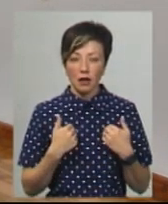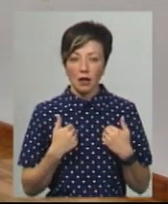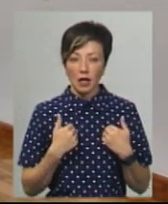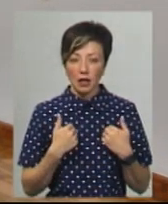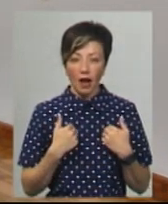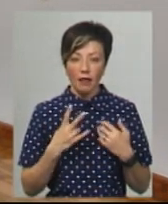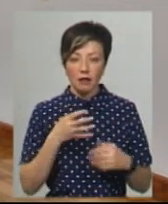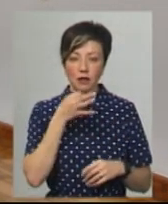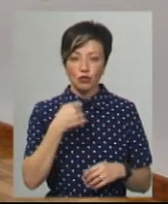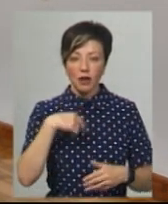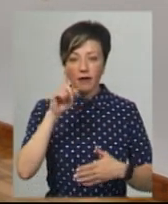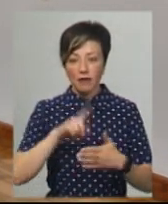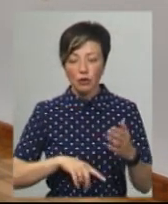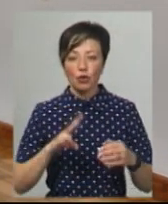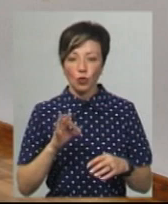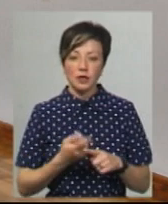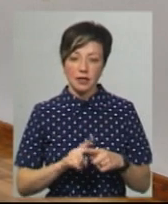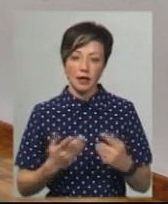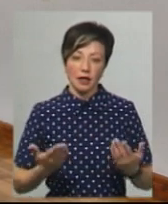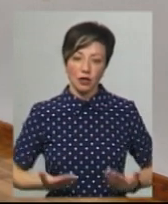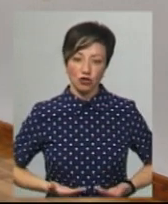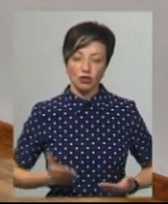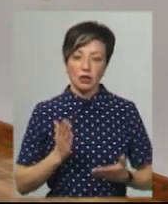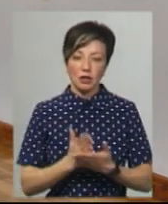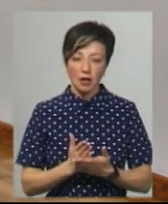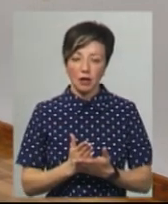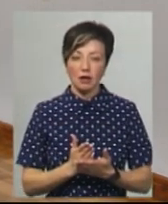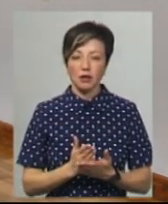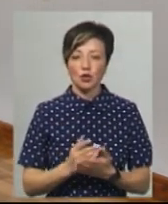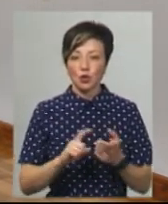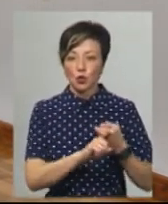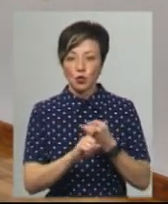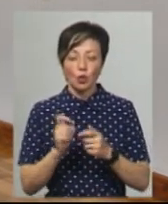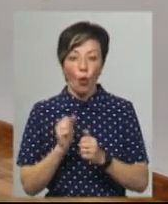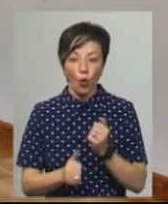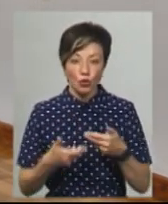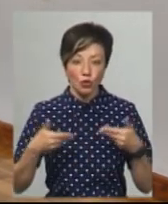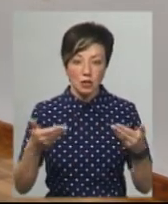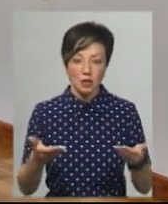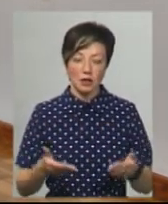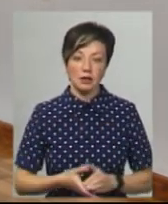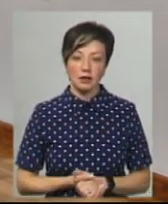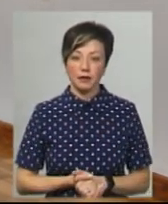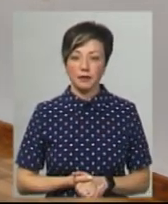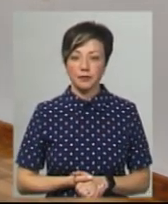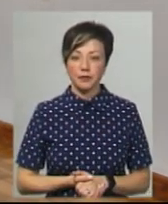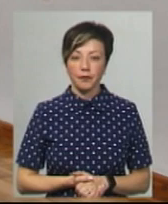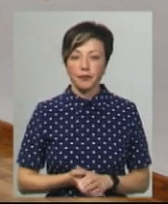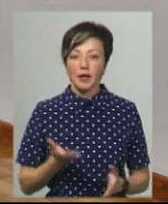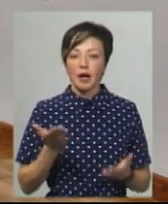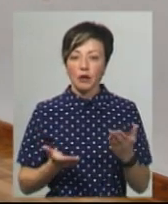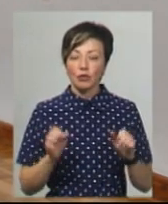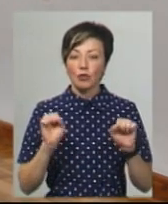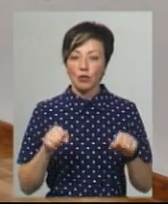але то таке. Це є життя, яке стосується кожного з нас, і абсолютно стосується. Якщо ми, може, то і